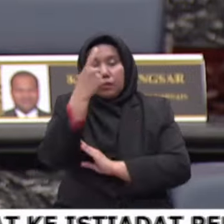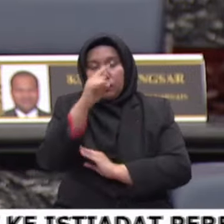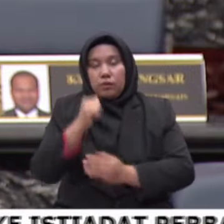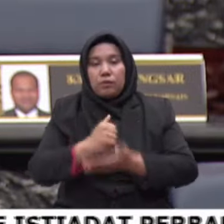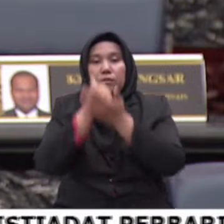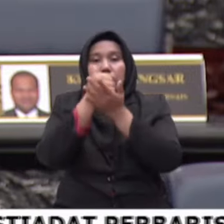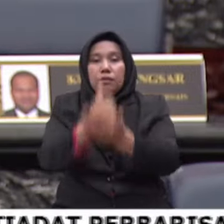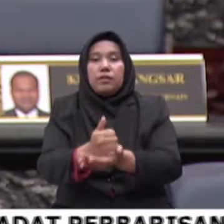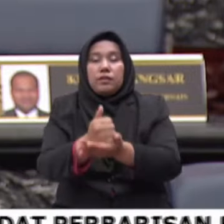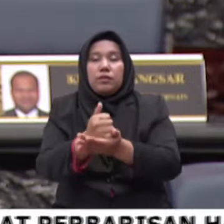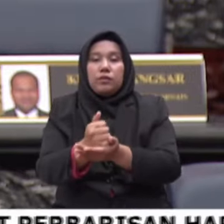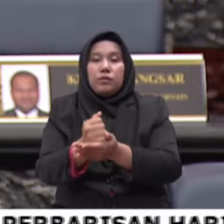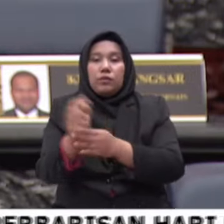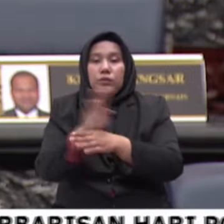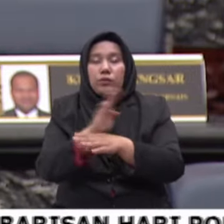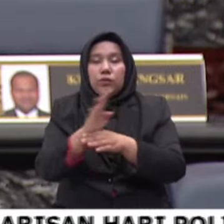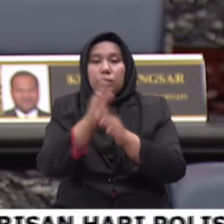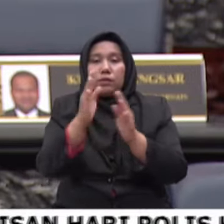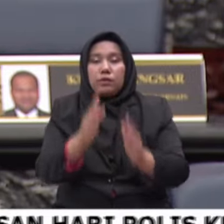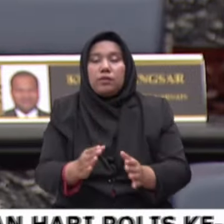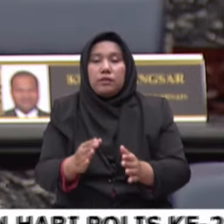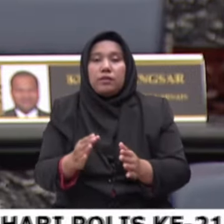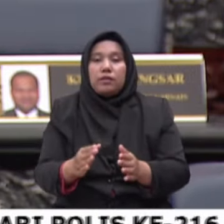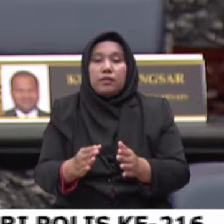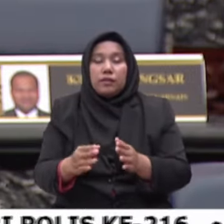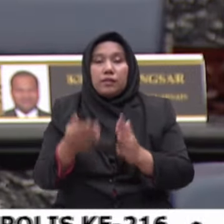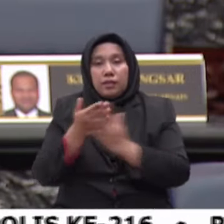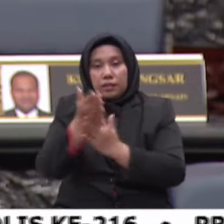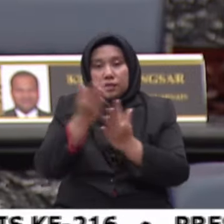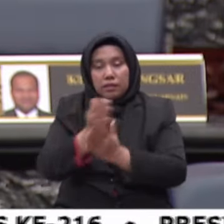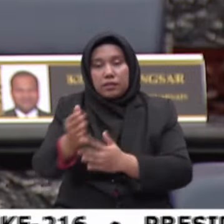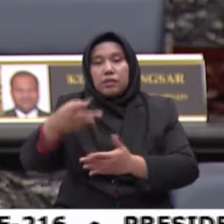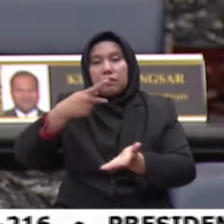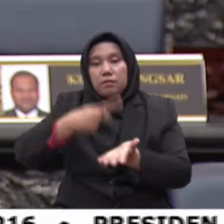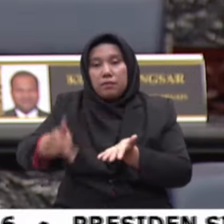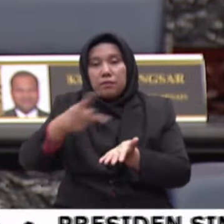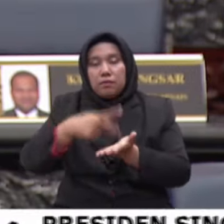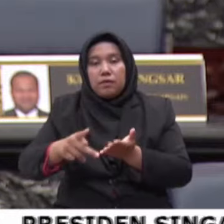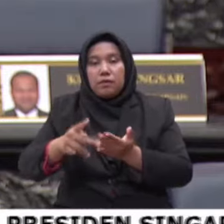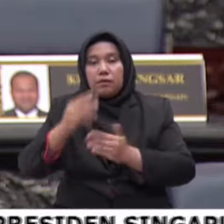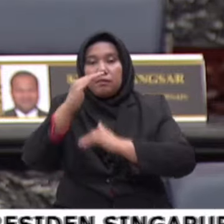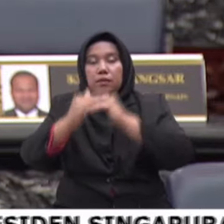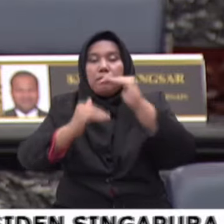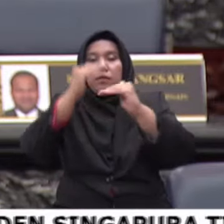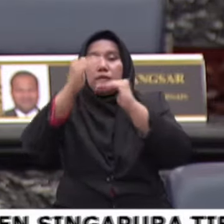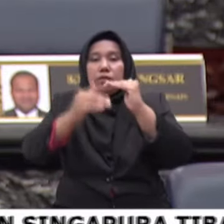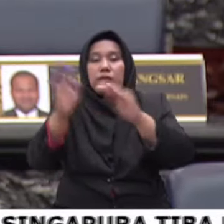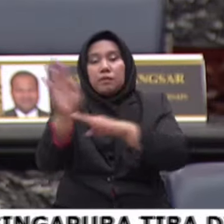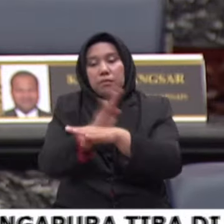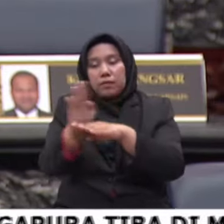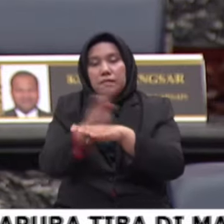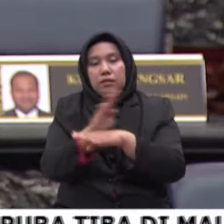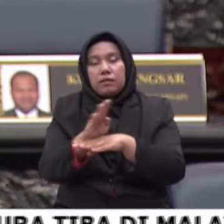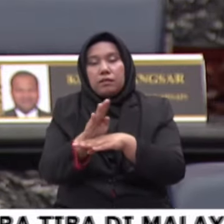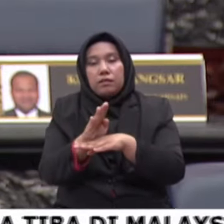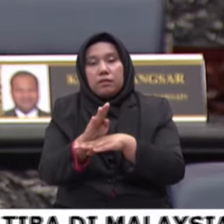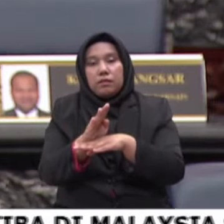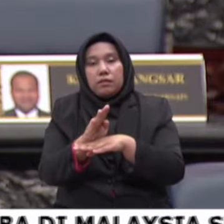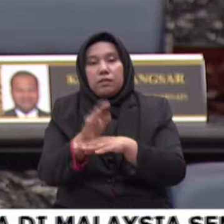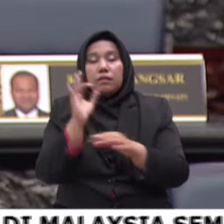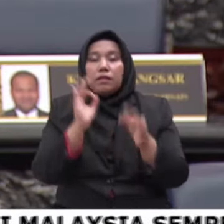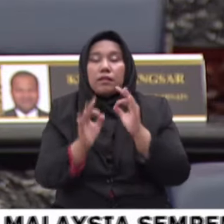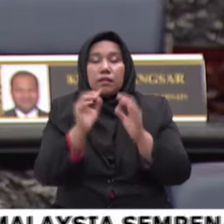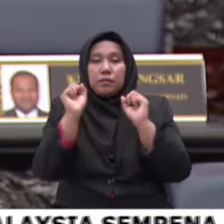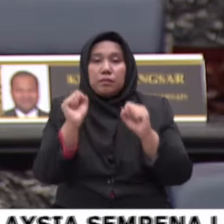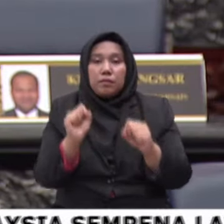usahawan dalam akses pembiayaan bagi memajukan perusahaan mereka. Jadi kalau